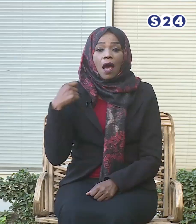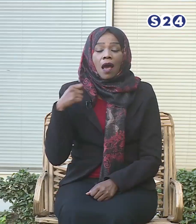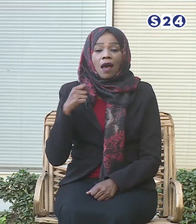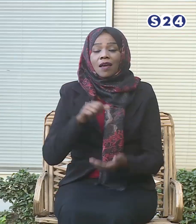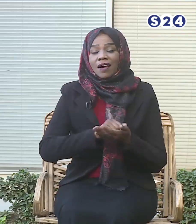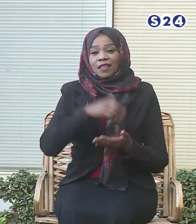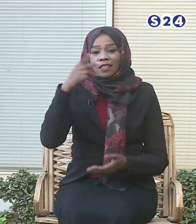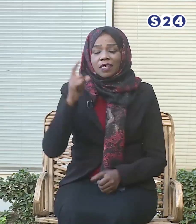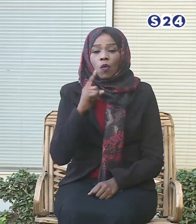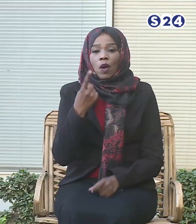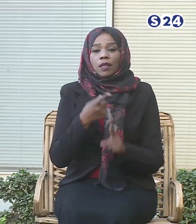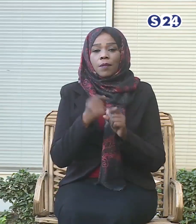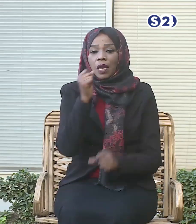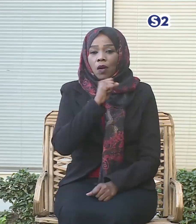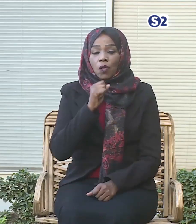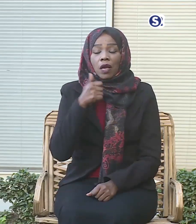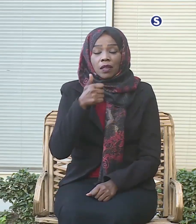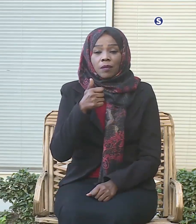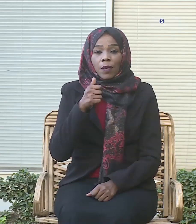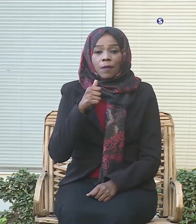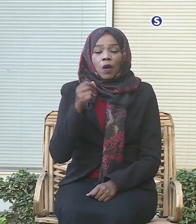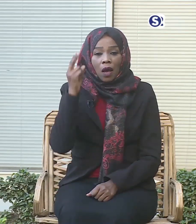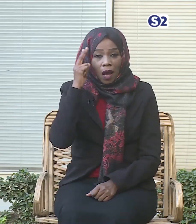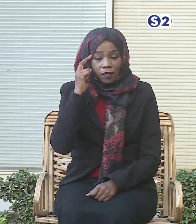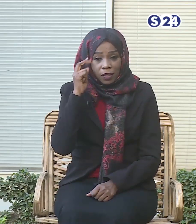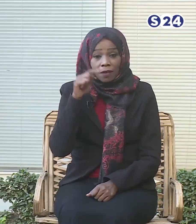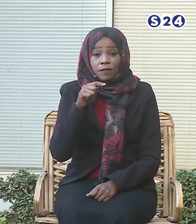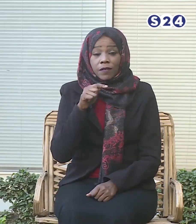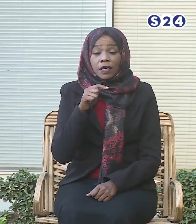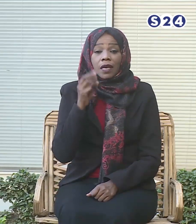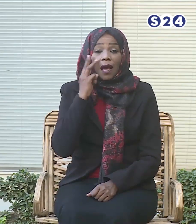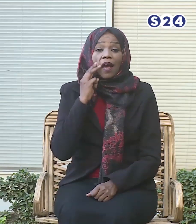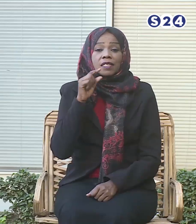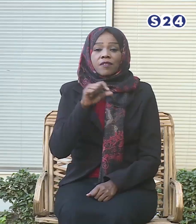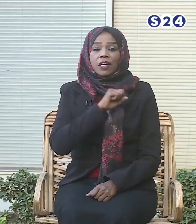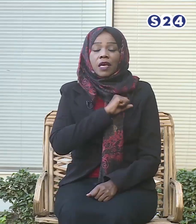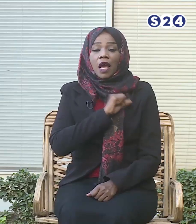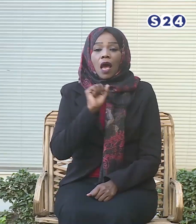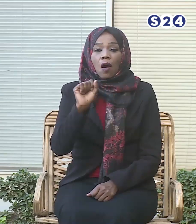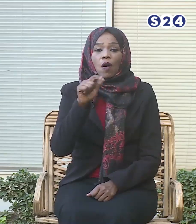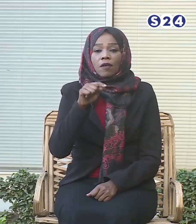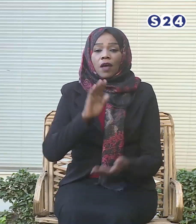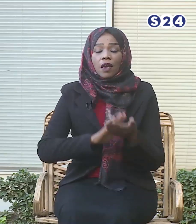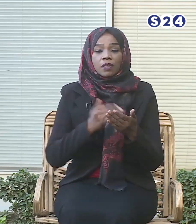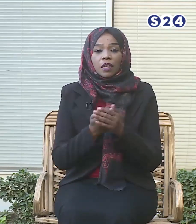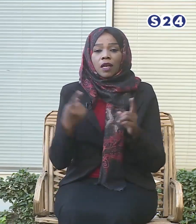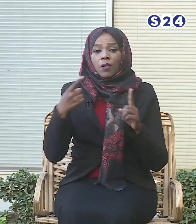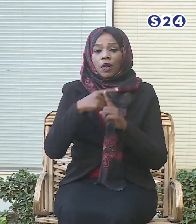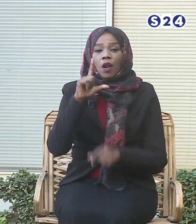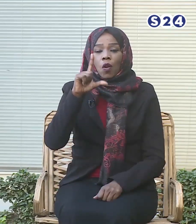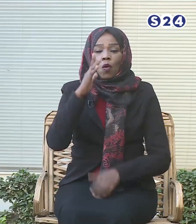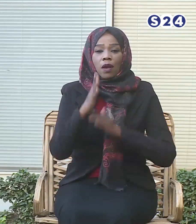واحدة من الأغنيات الخالدة جدا في وجداننا أغنية عزة في هواك، إنها تترجم بلغة الإشارة،